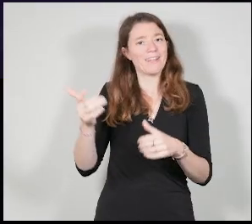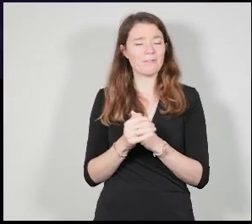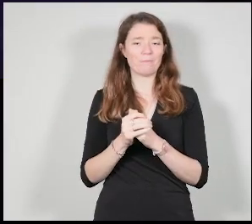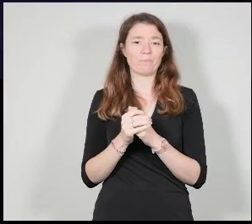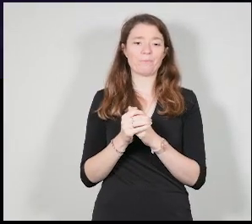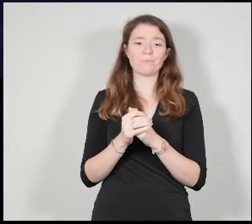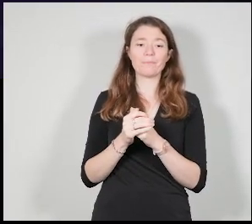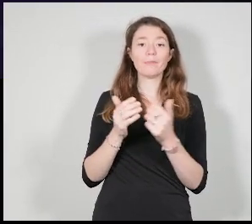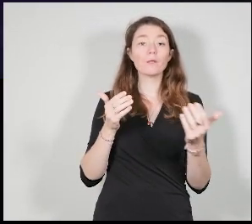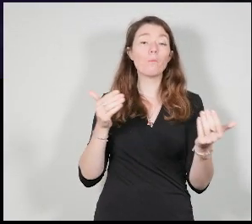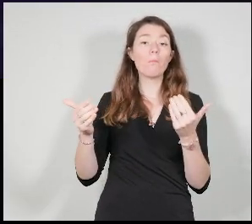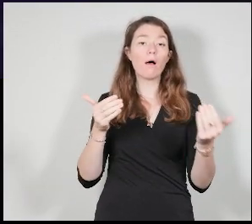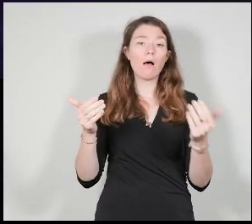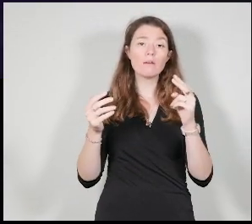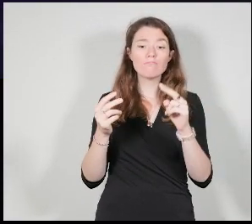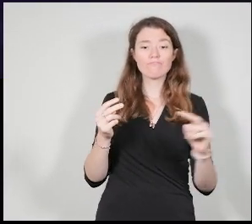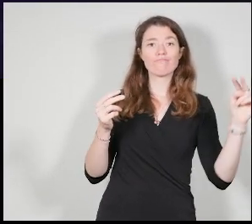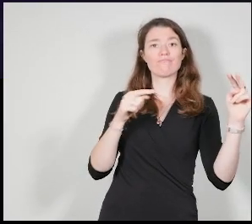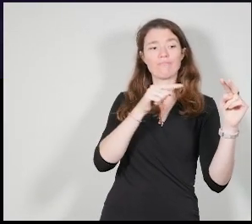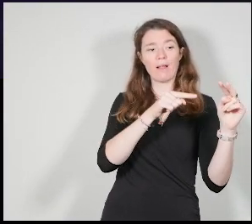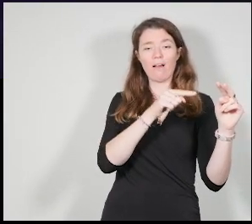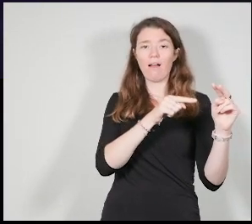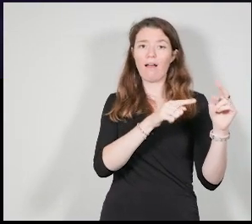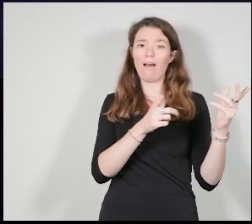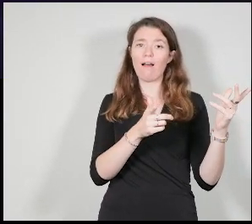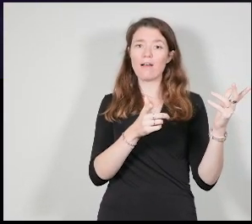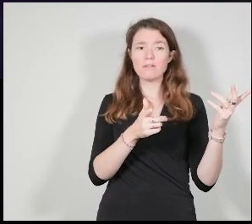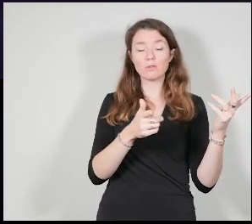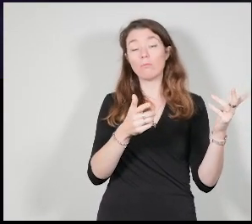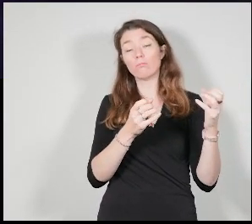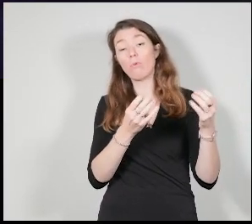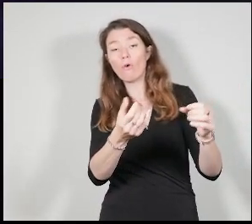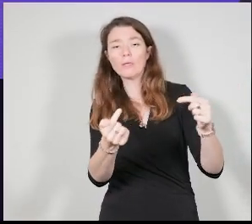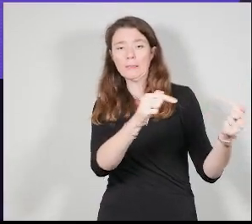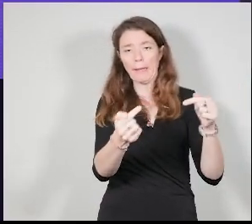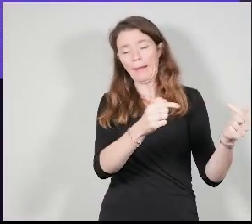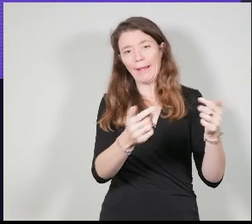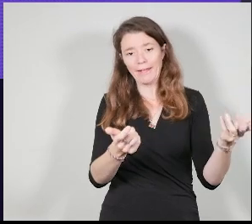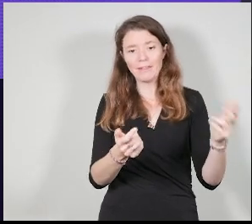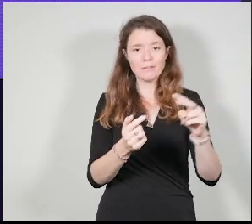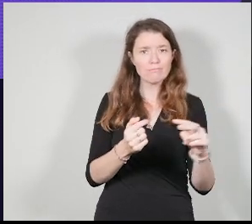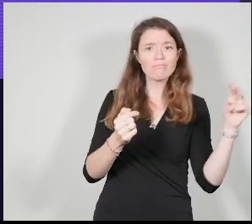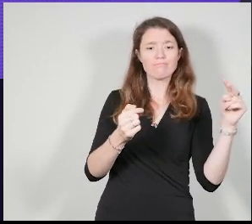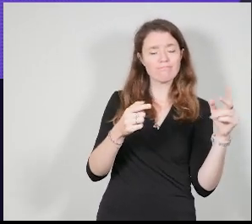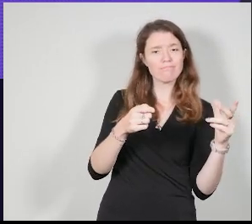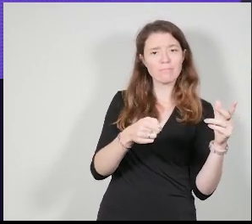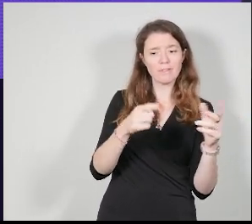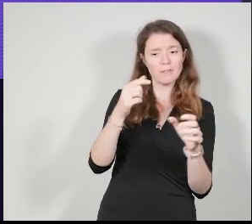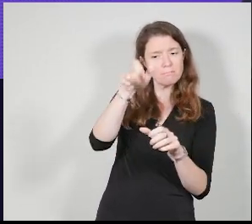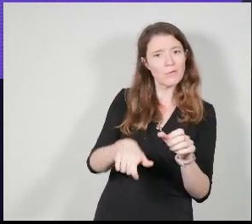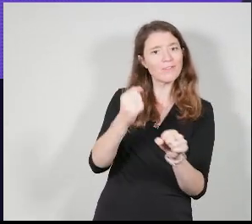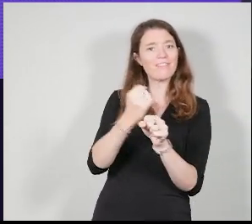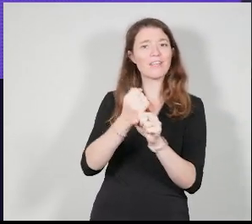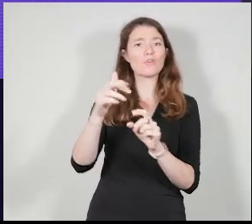puis la perspective qui fait polémique sur la perspective d'un travailleur